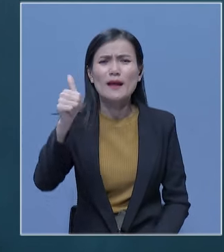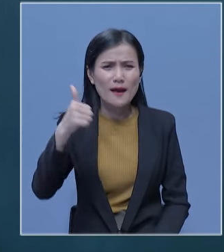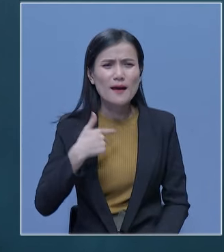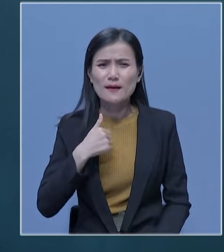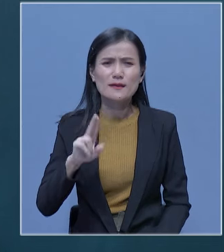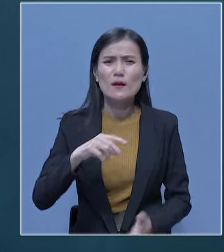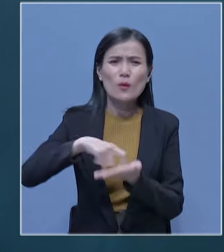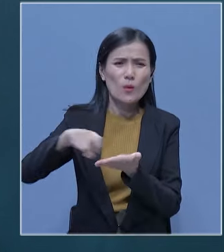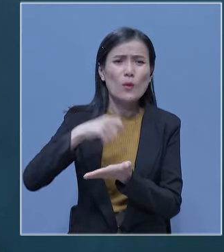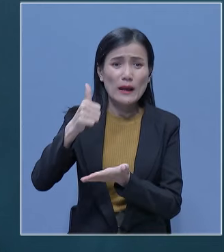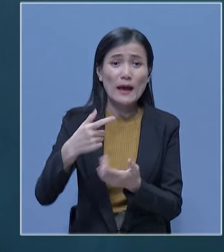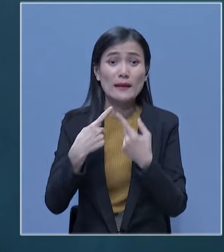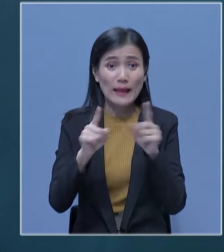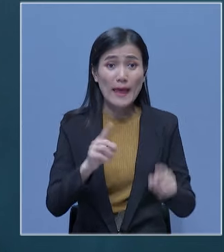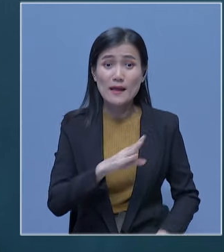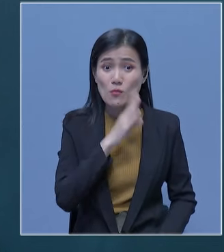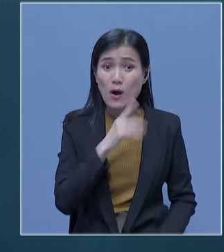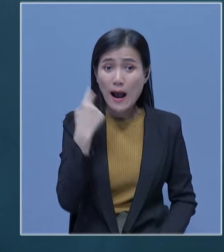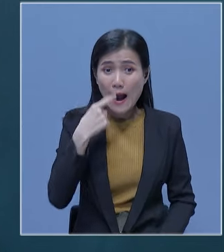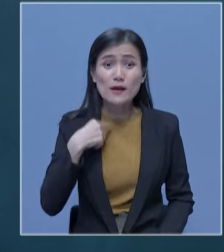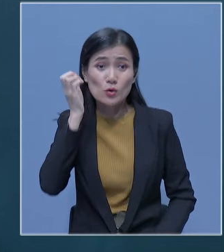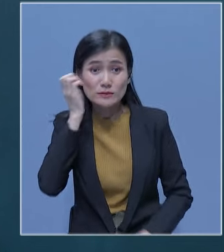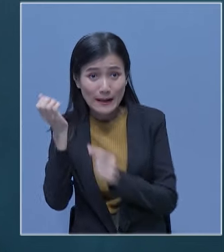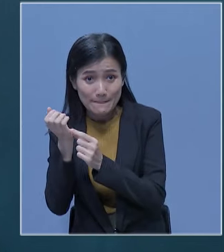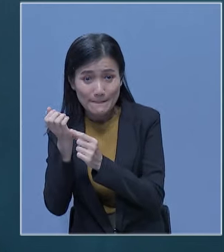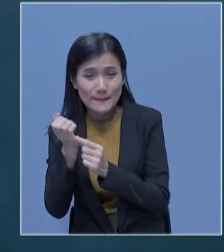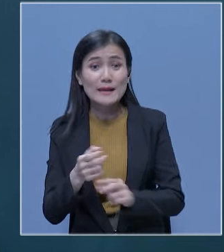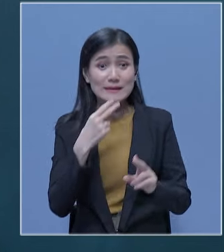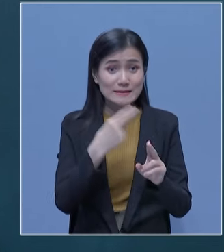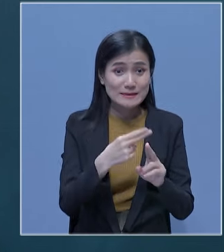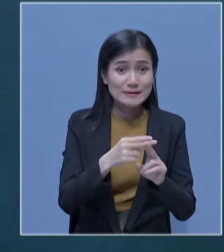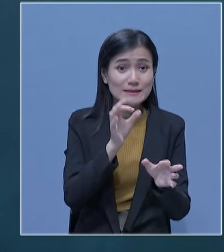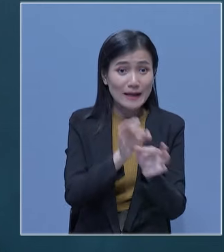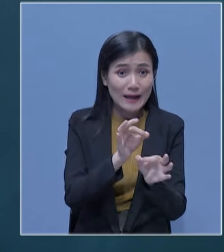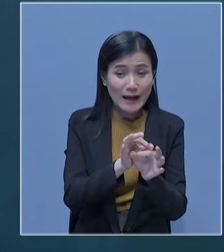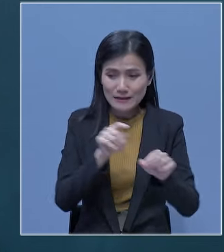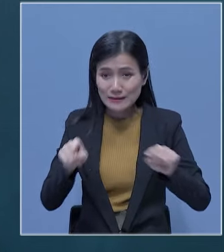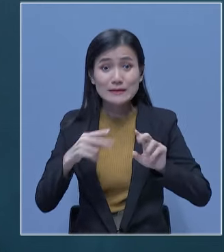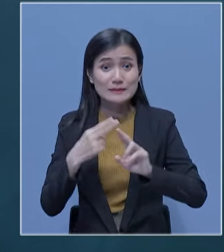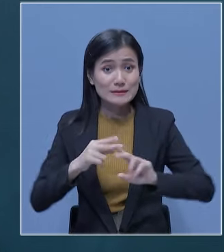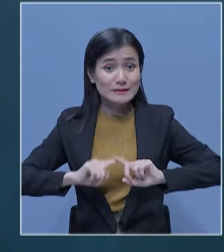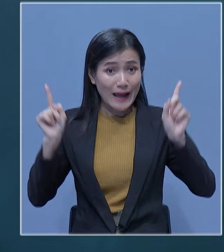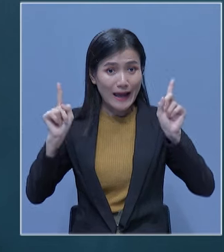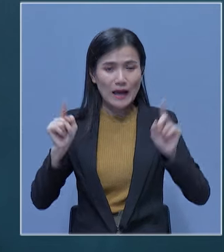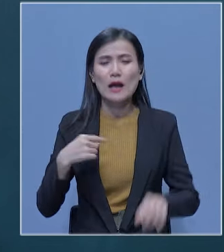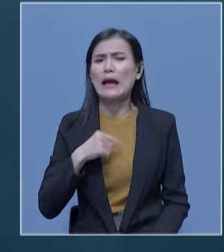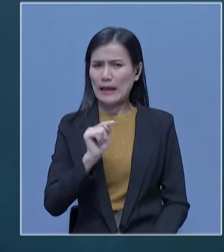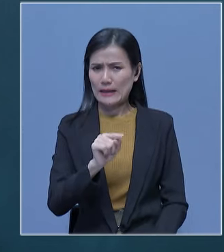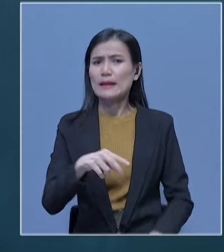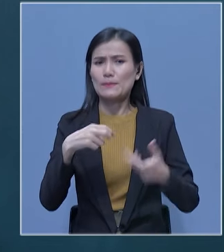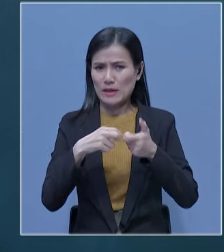ติเลยส่วนคนที่ชื่อไม่ตรงตรงนี้แหละจะไปหารือกับธนาคารแห่งประเทศไทยหรือว่าธนาคาร